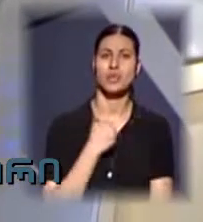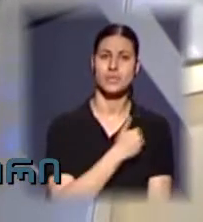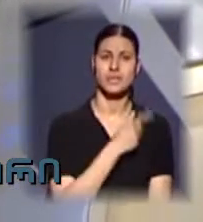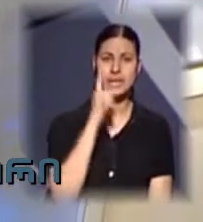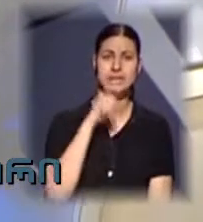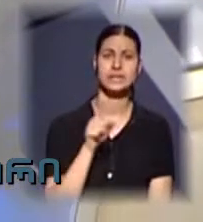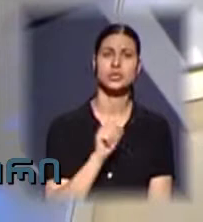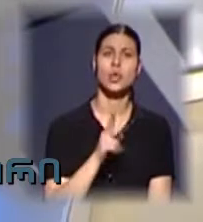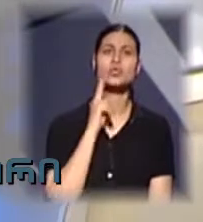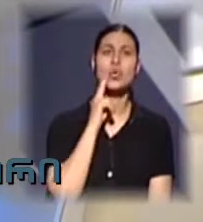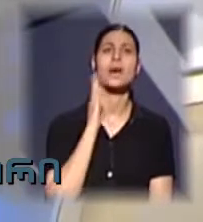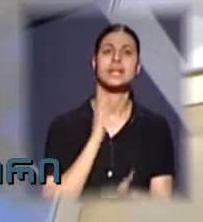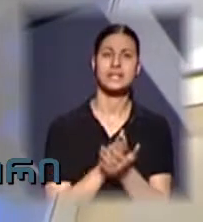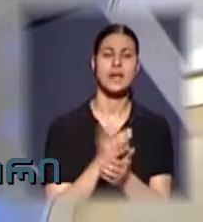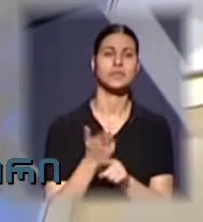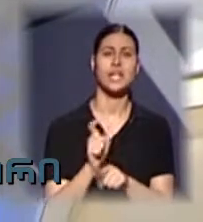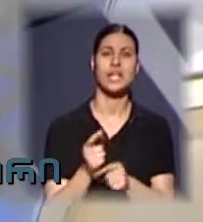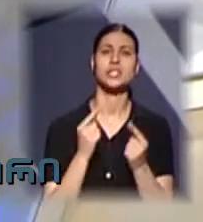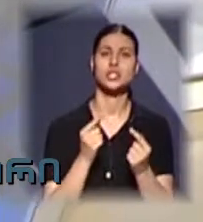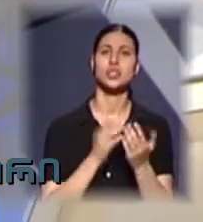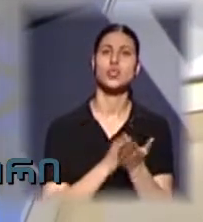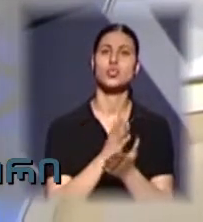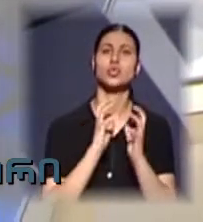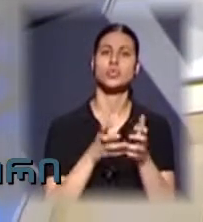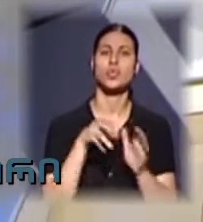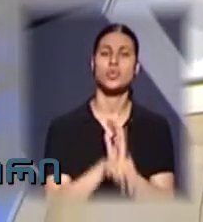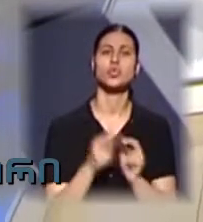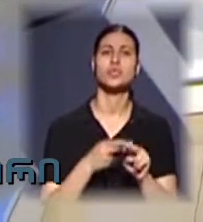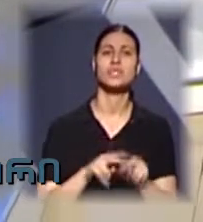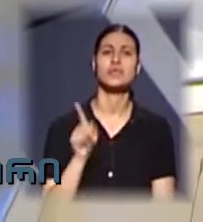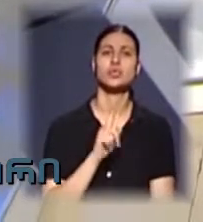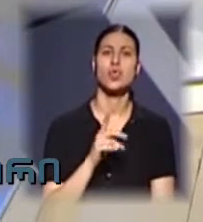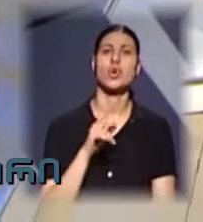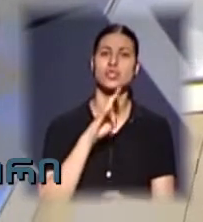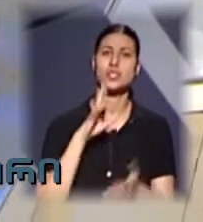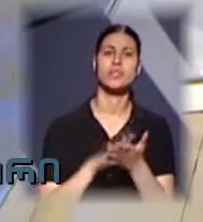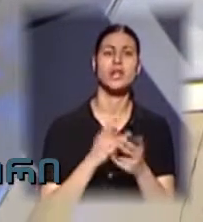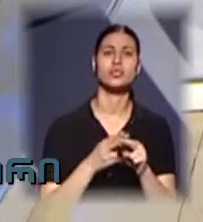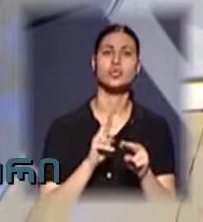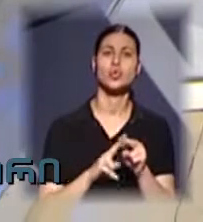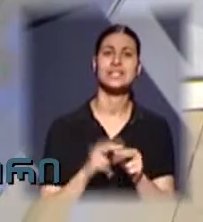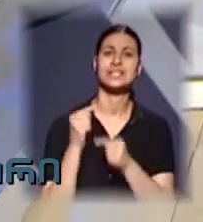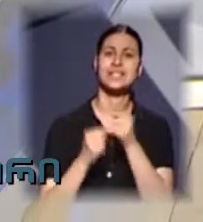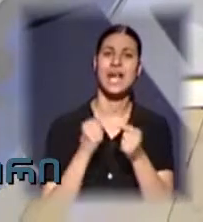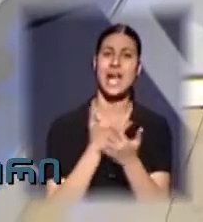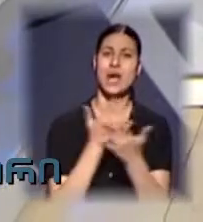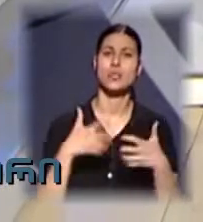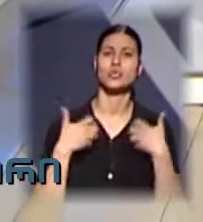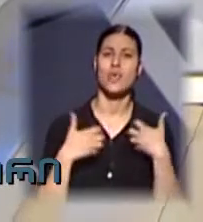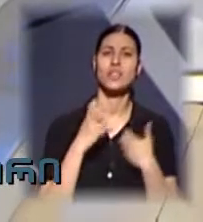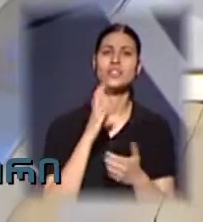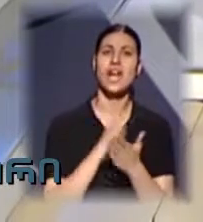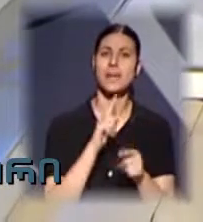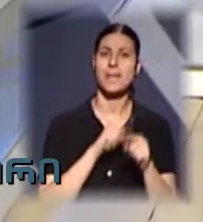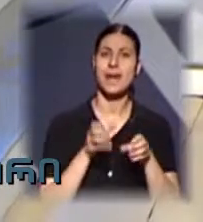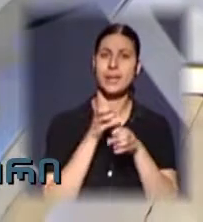რომ ზოოპარკებს აქვს ძალიან დიდი ფუნქცია მსოფლიოში იმისათვის რომ შევინარჩუნოთ ის სახეობები რომელიც გადაშენების პირას